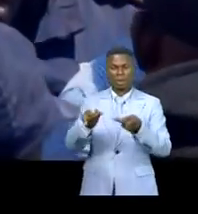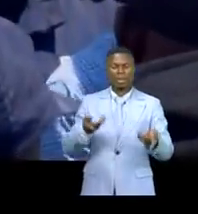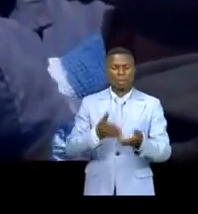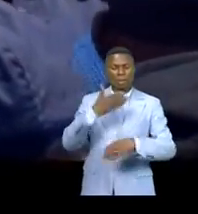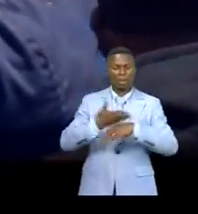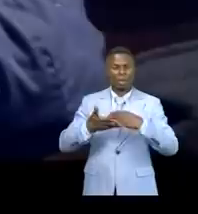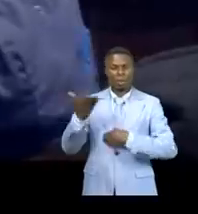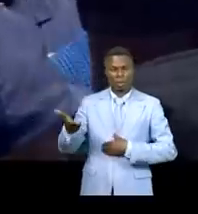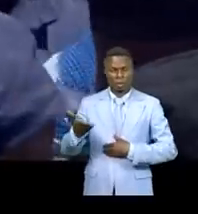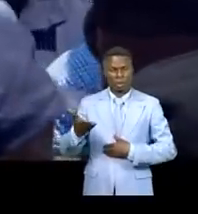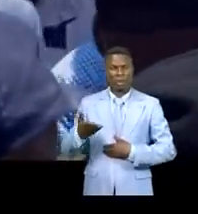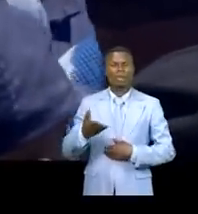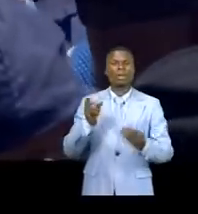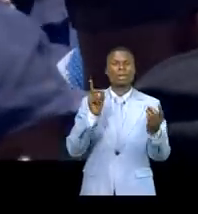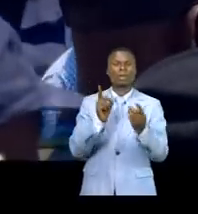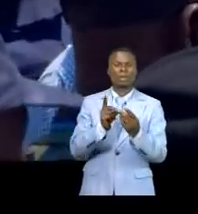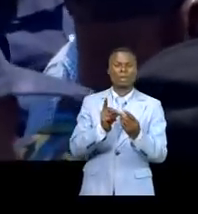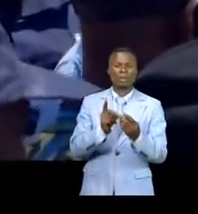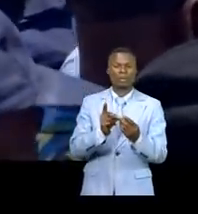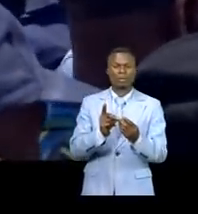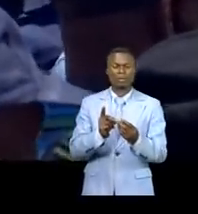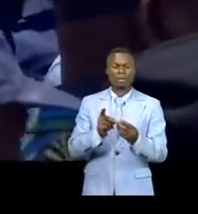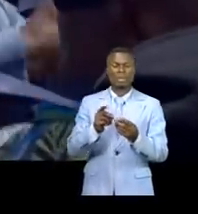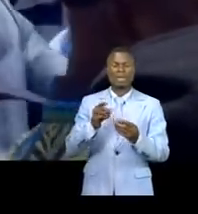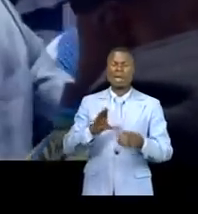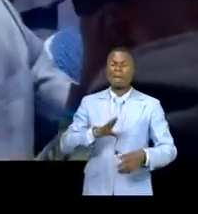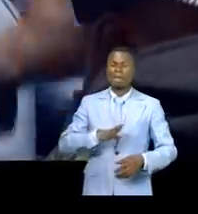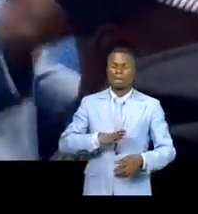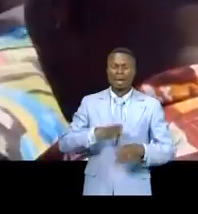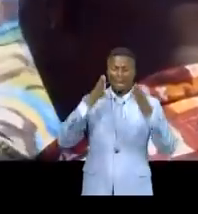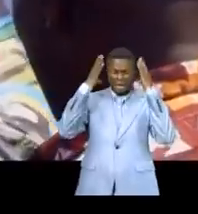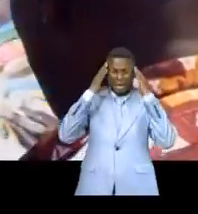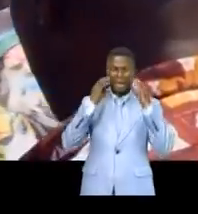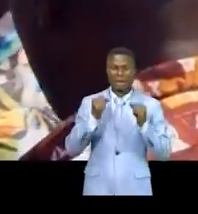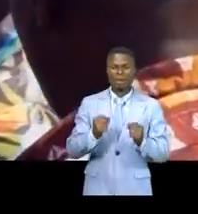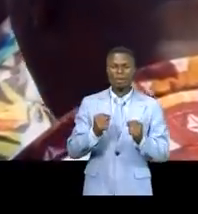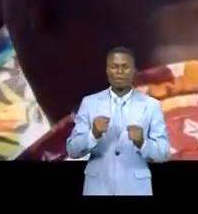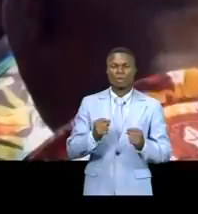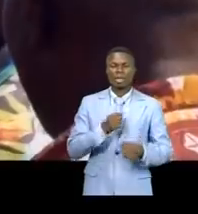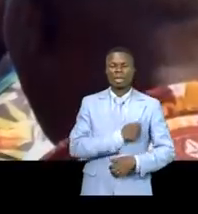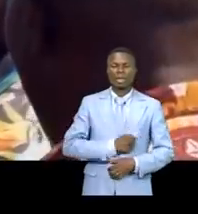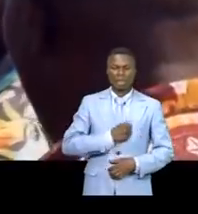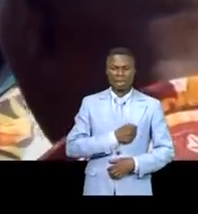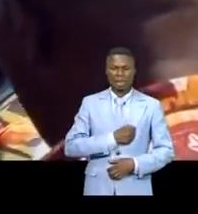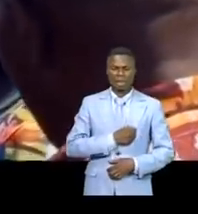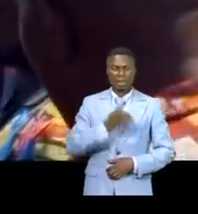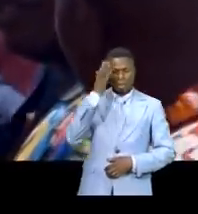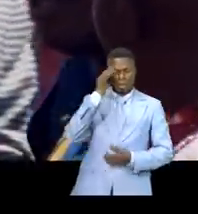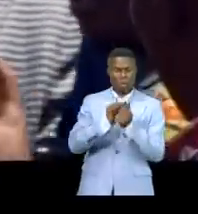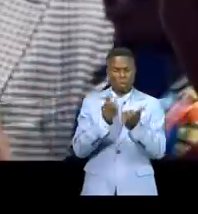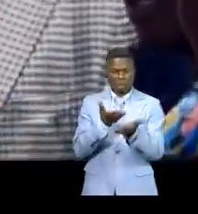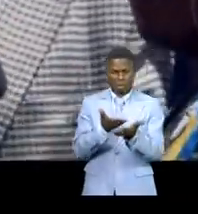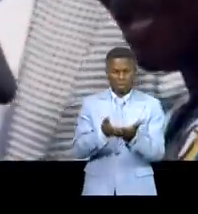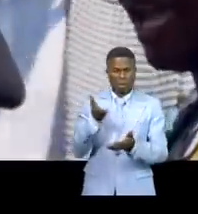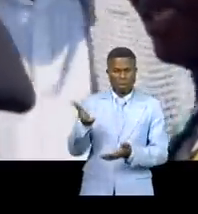spoliés. En face, la furie et l'étonnement de la délégation de la présidence de la République, dépêchée pour s'enquérir de la situation